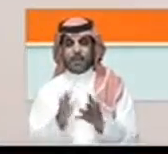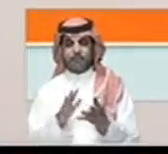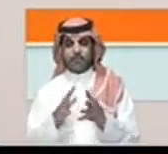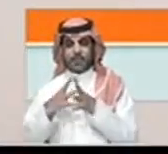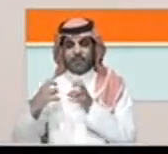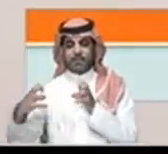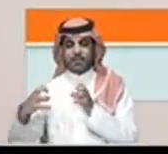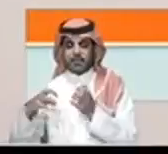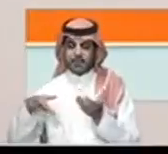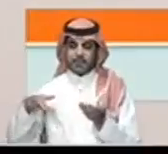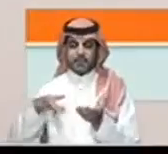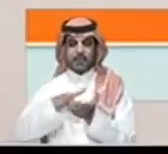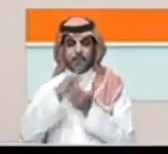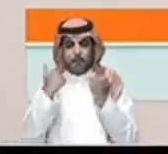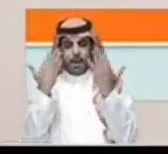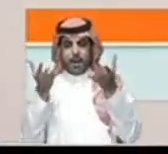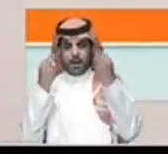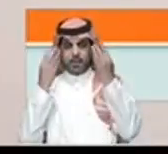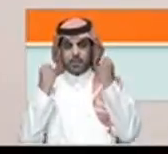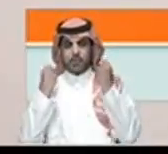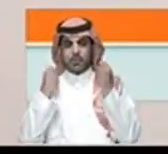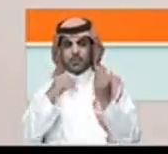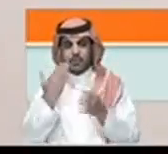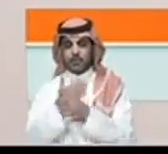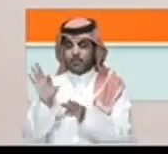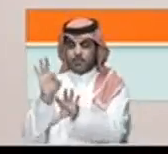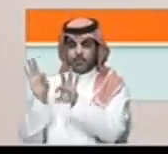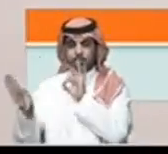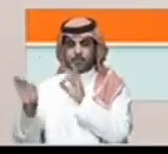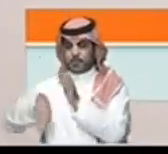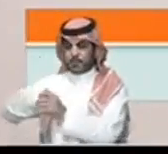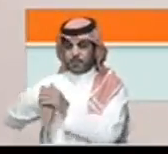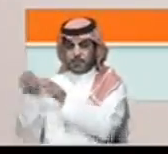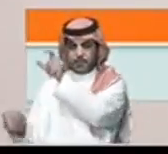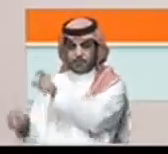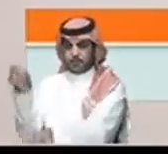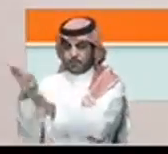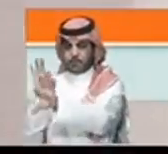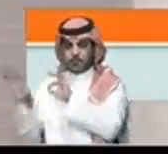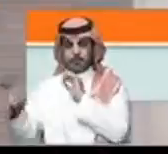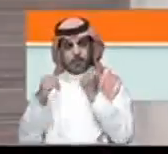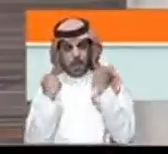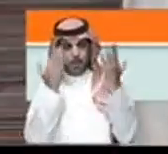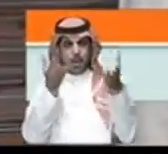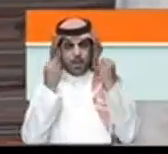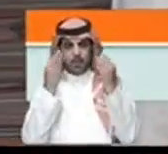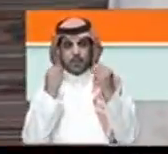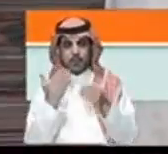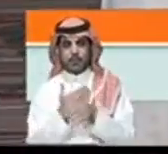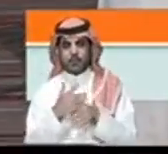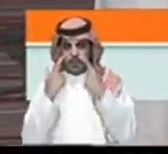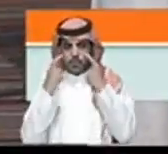للبرنامج والاليه التي سيتم اختيار اللاعبين بها وابتعاثهم للخارج للاحتكاك بالخبرات الخارجيه تحت